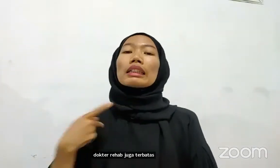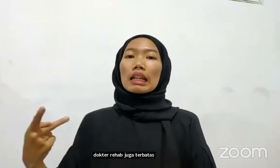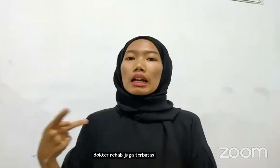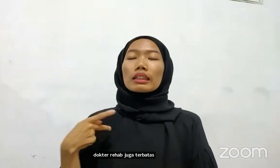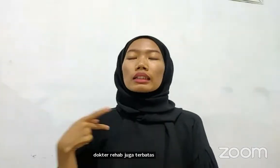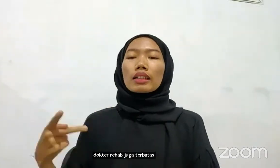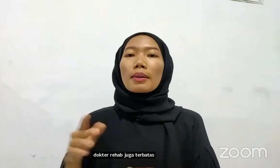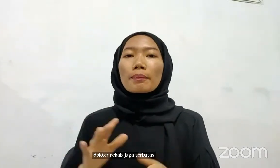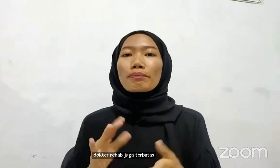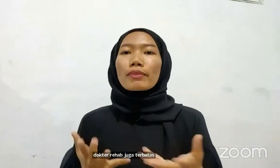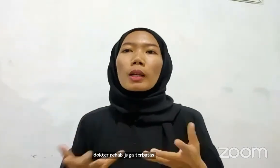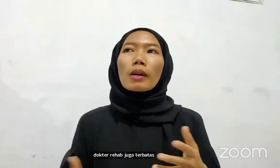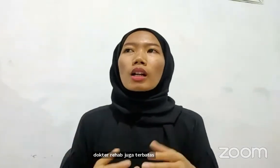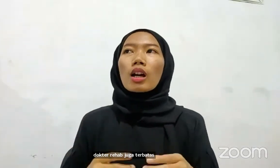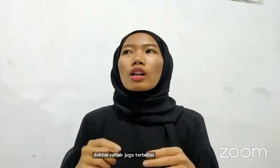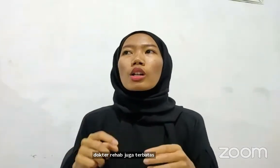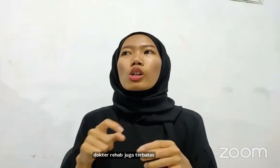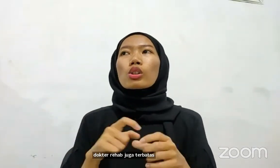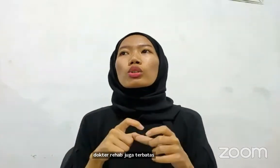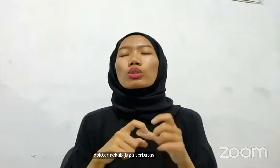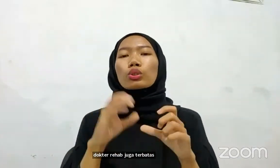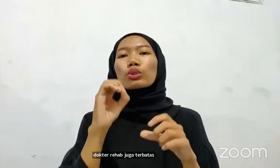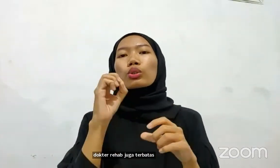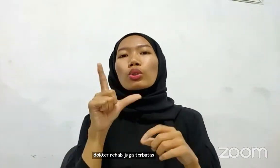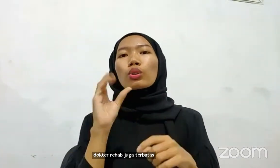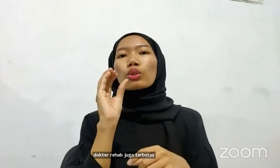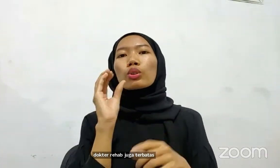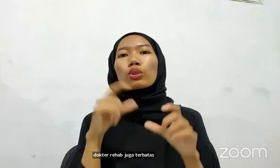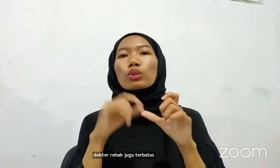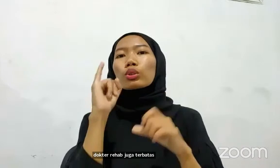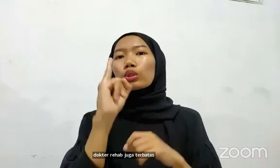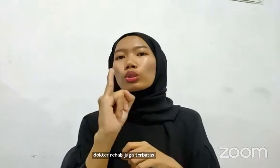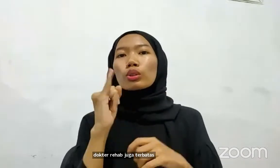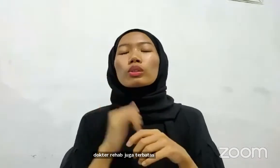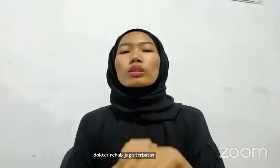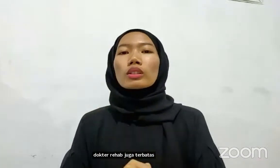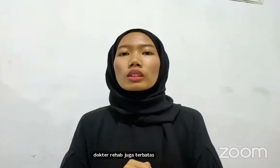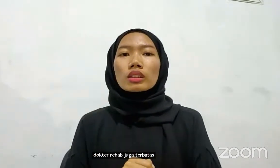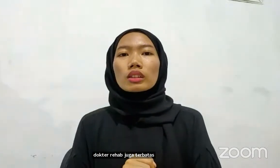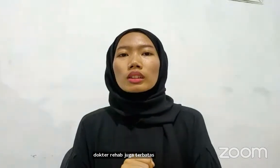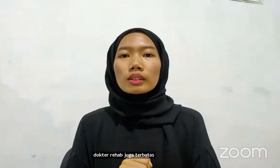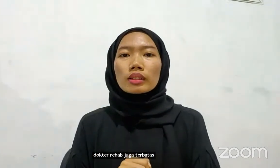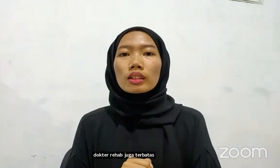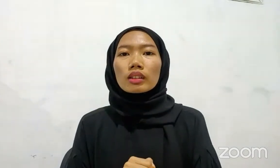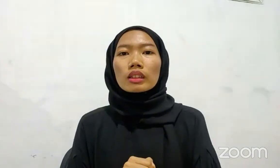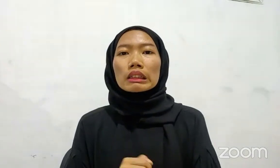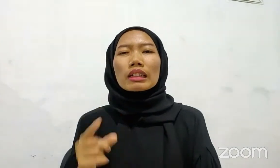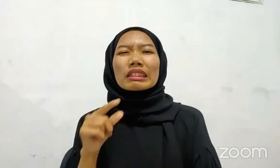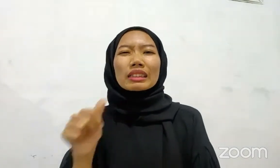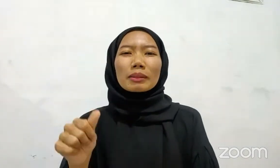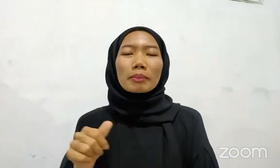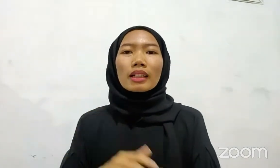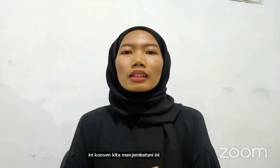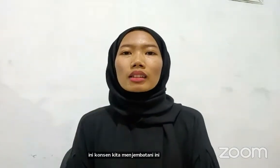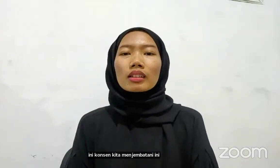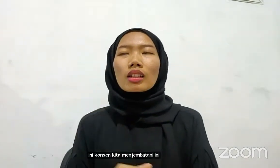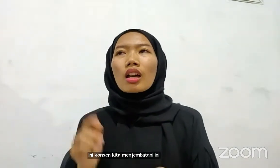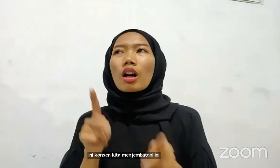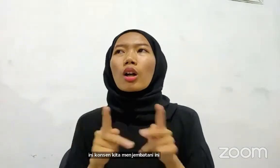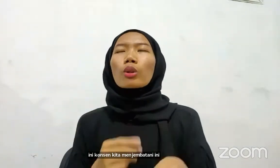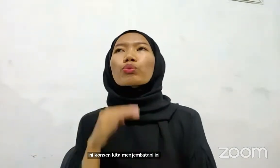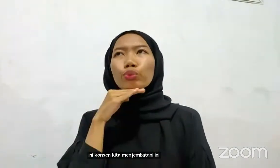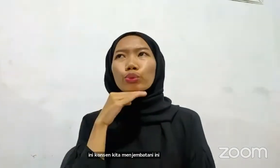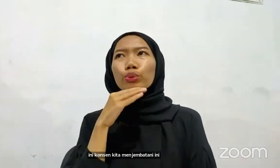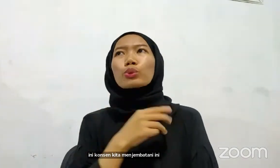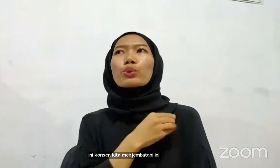yang cepat ya. Kalau jangka panjang, kalau menunggu dokternya bisa merata seluruh Indonesia tentu cukup lama. Jadi bagaimana kita harus melibatkan semua